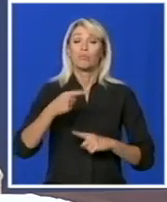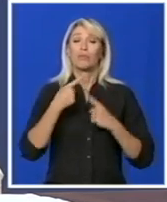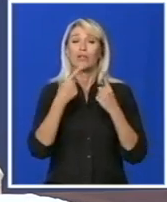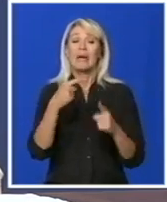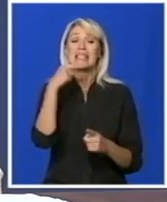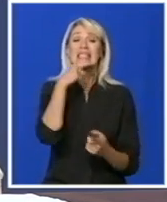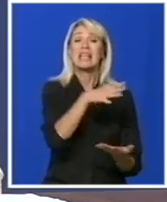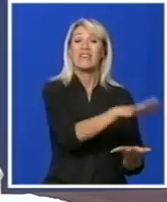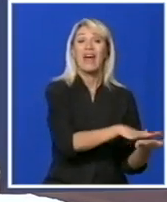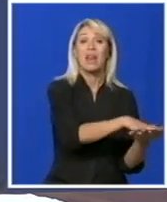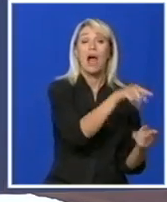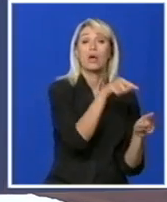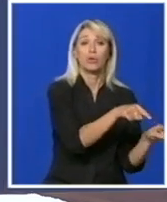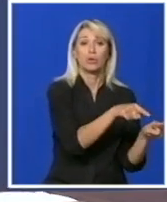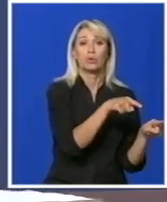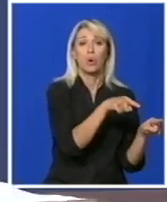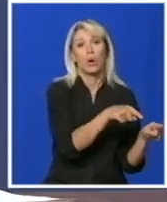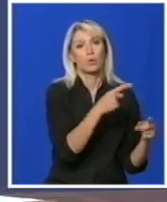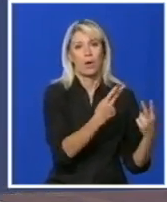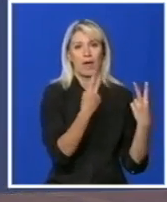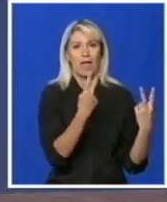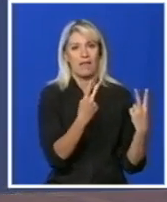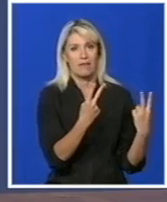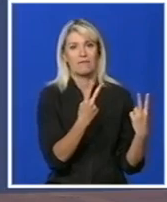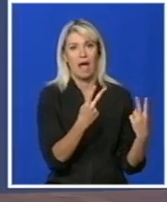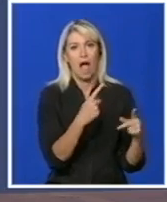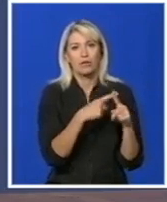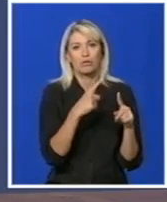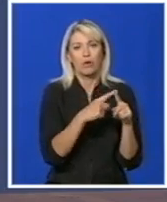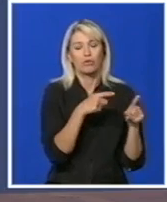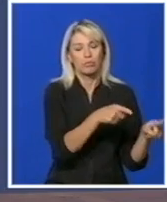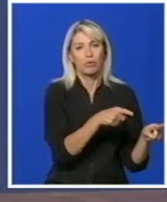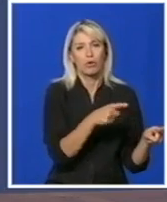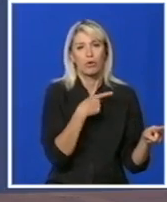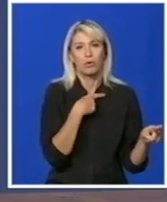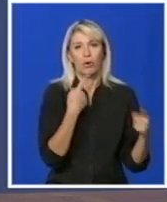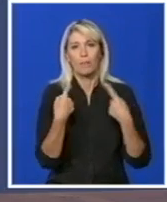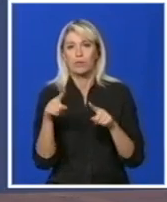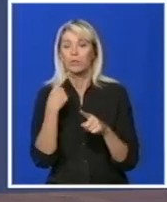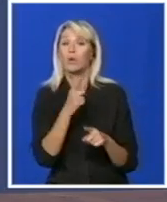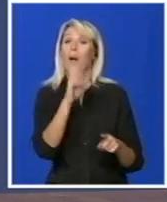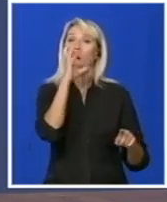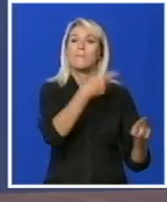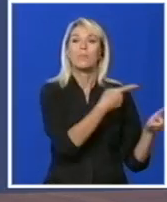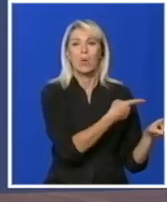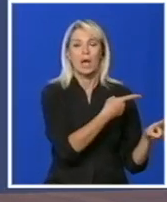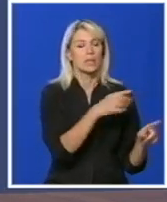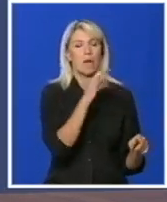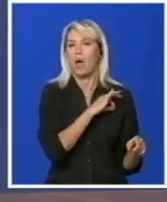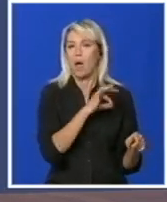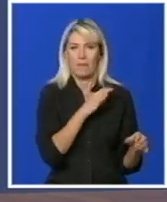zovemo crvena, a koje su za nas veoma bitne, zato ih naglašavam posebno, Na primer, za Bugarsku tražimo PCR